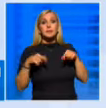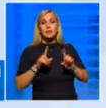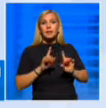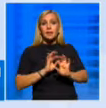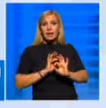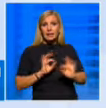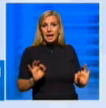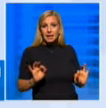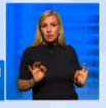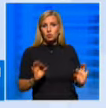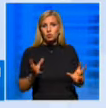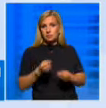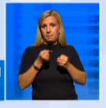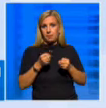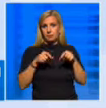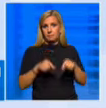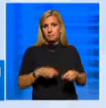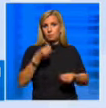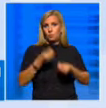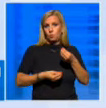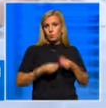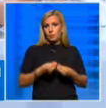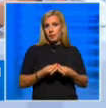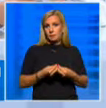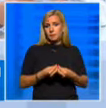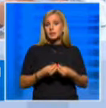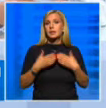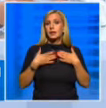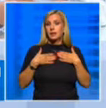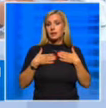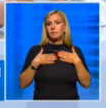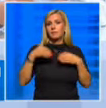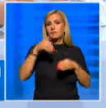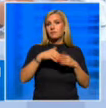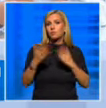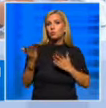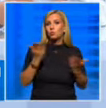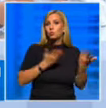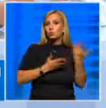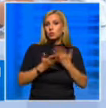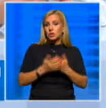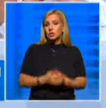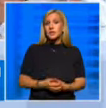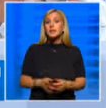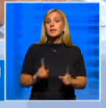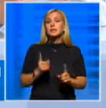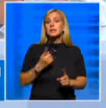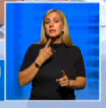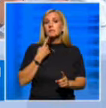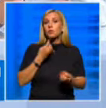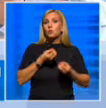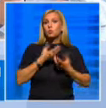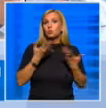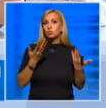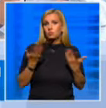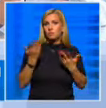ясно идентифициран такъв проблем в българското общество да е наличен в българските училища, не само от гледна точка на това, което се случва в